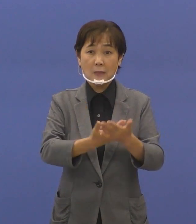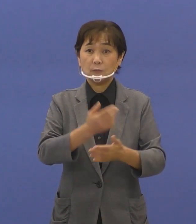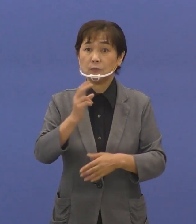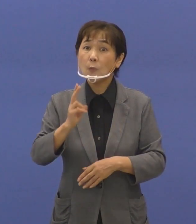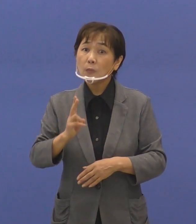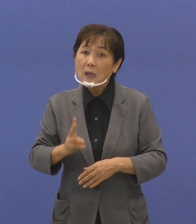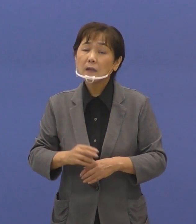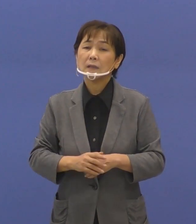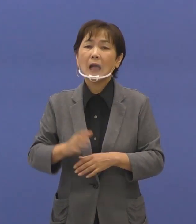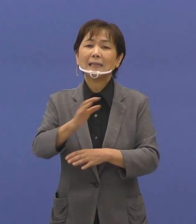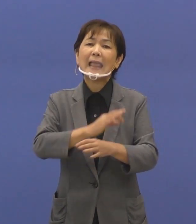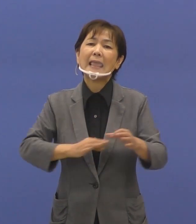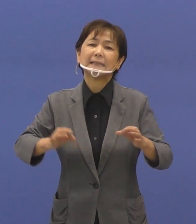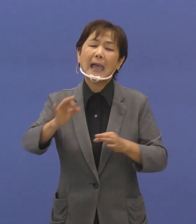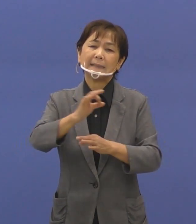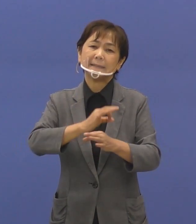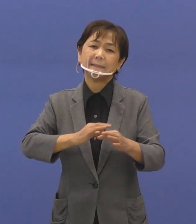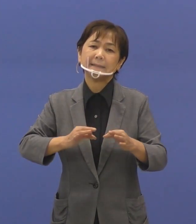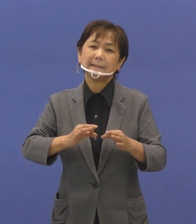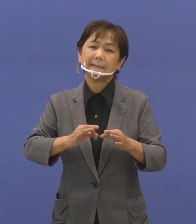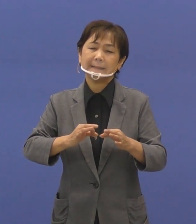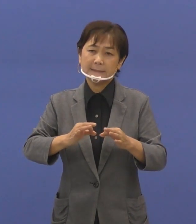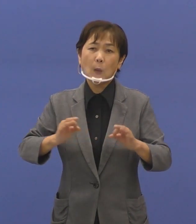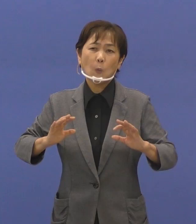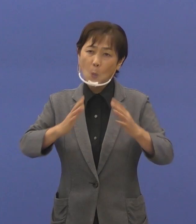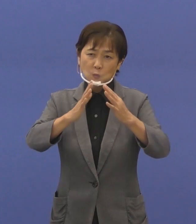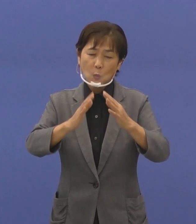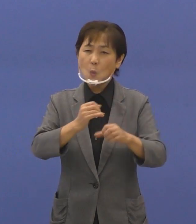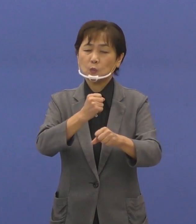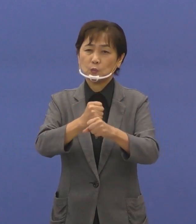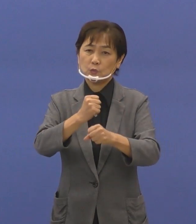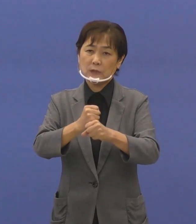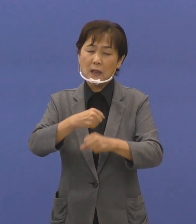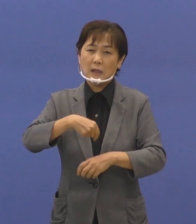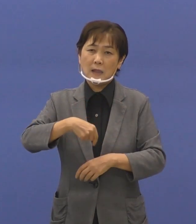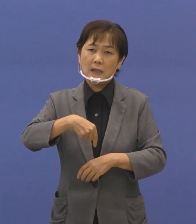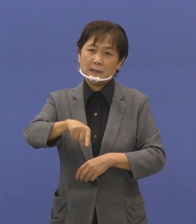済構造を作って、